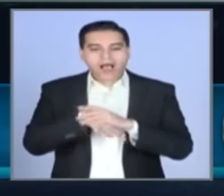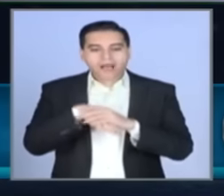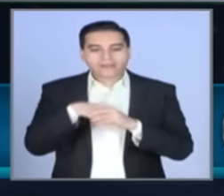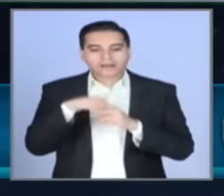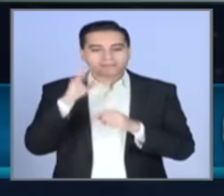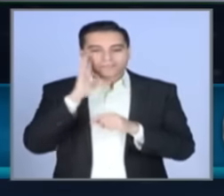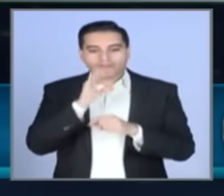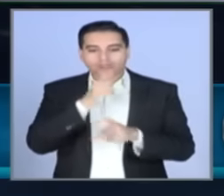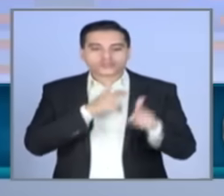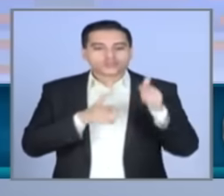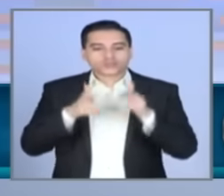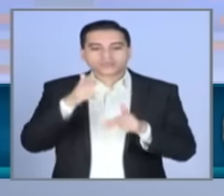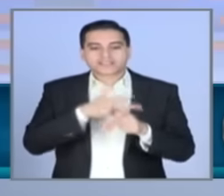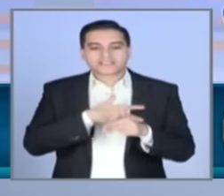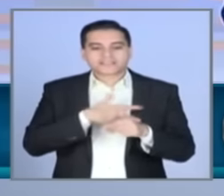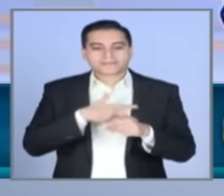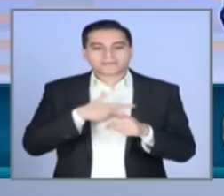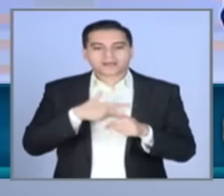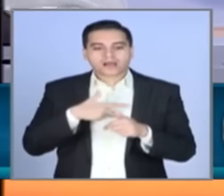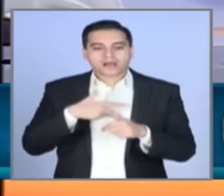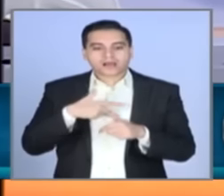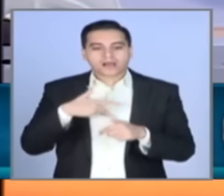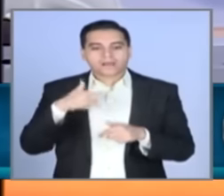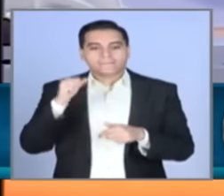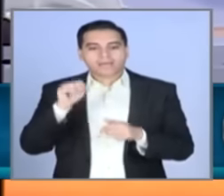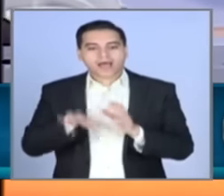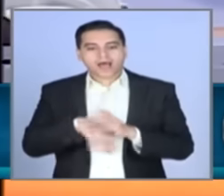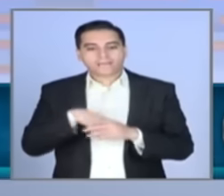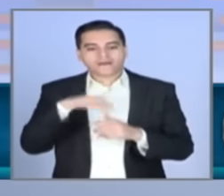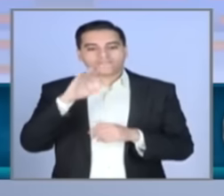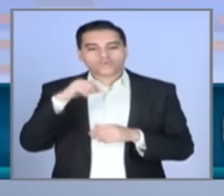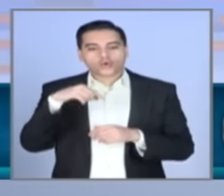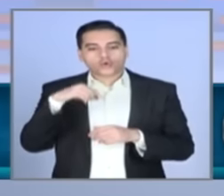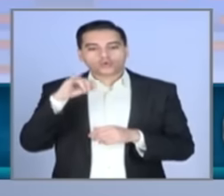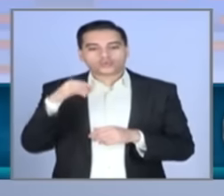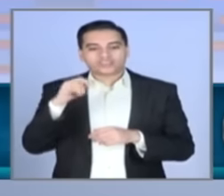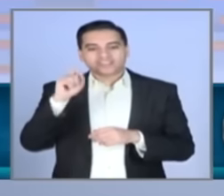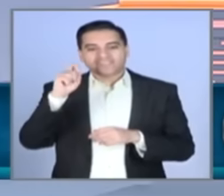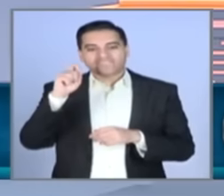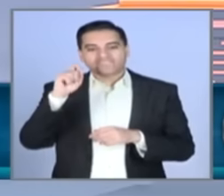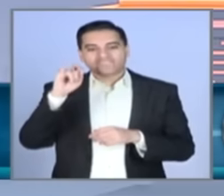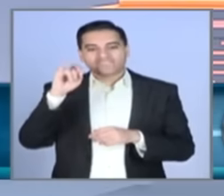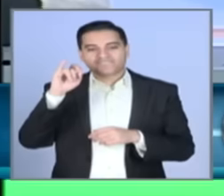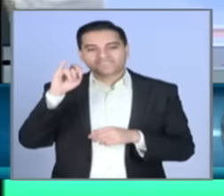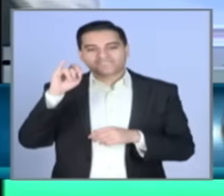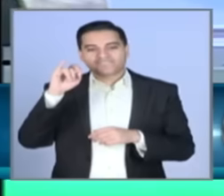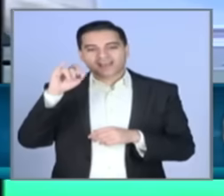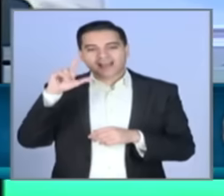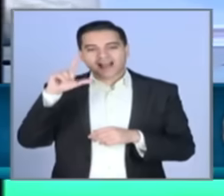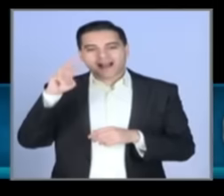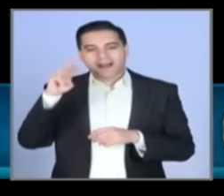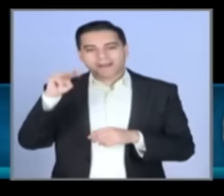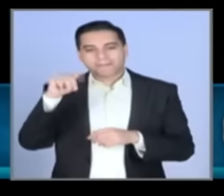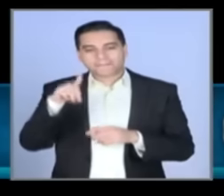عام 1934؟ عاصمة: طوكيو. طوكيو إجابة صحيحة.